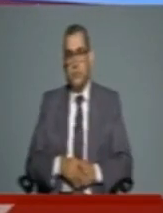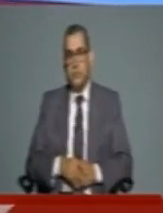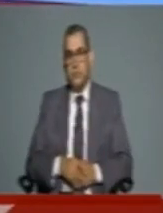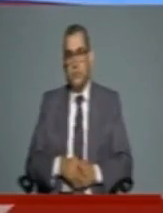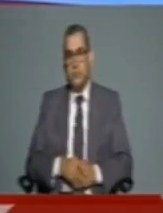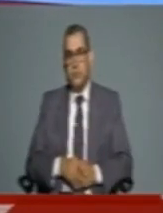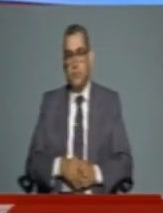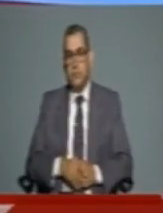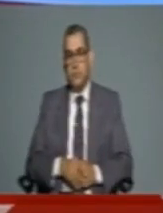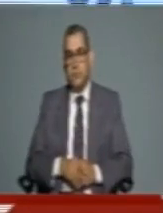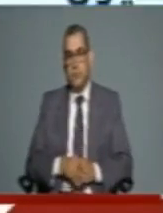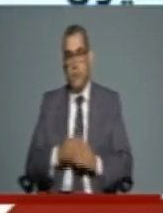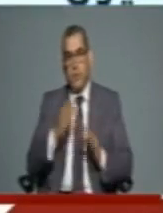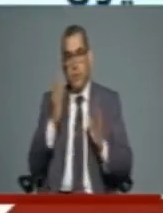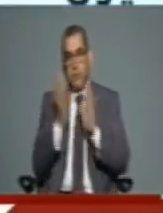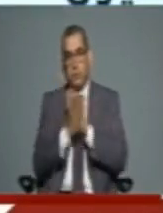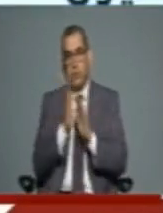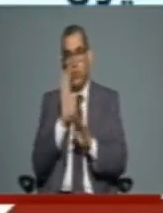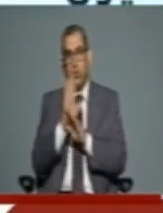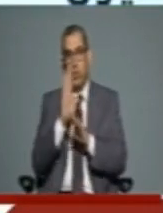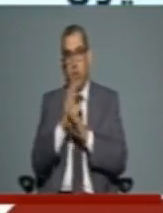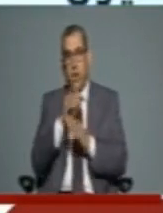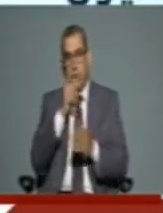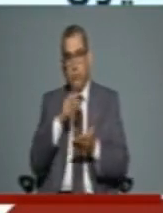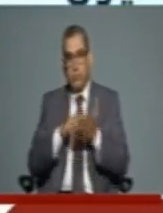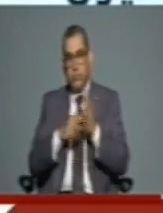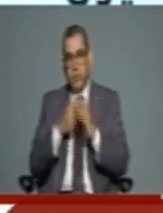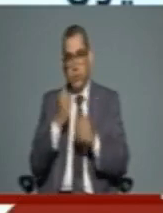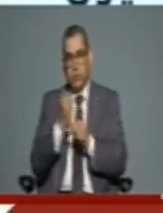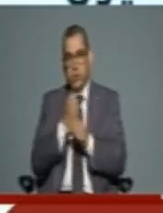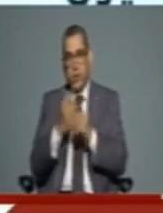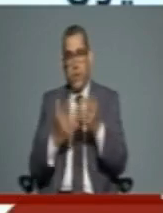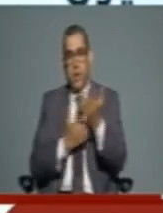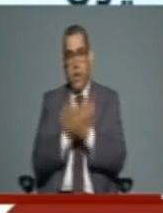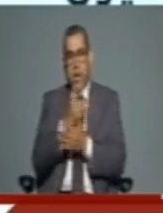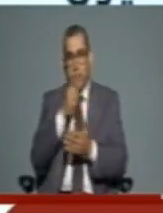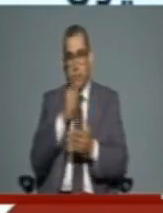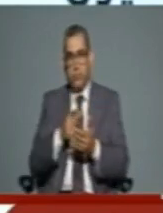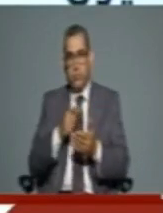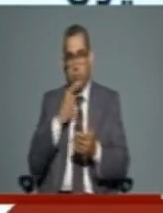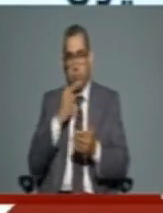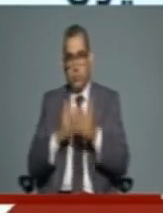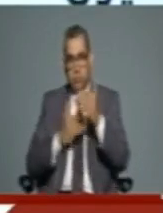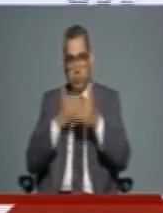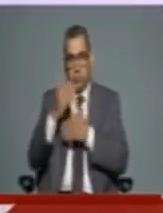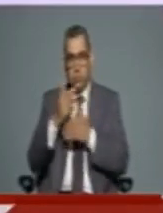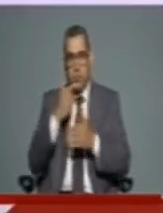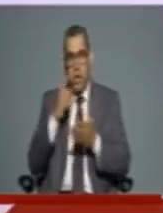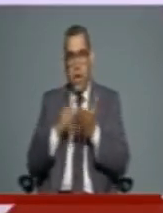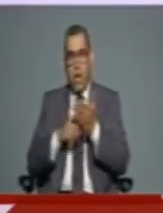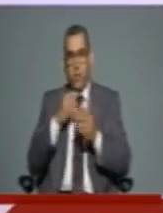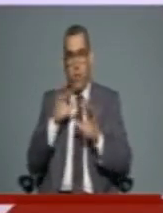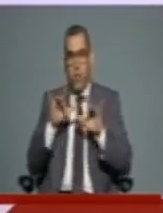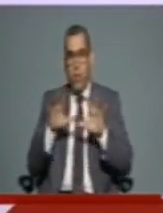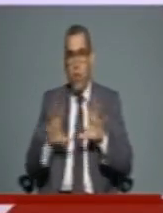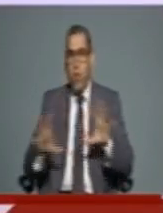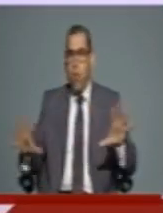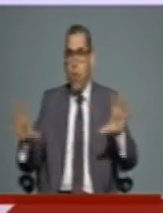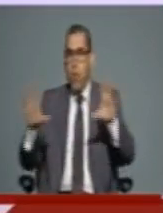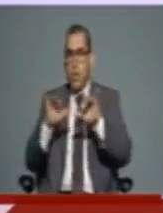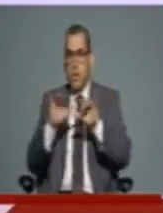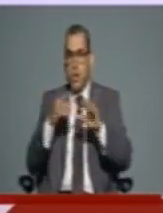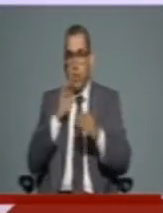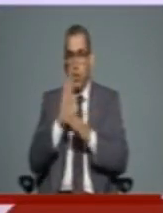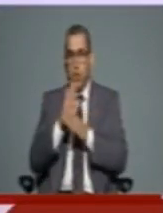السجل التجاري ده موضوع حكاية لوحده خالص، إنما الحمد لله النهاردة بنتكلم عن قاعدة بيانات موحدة للسجل التجاري على